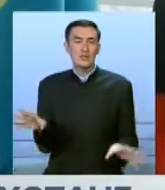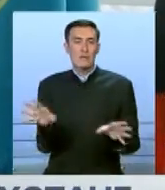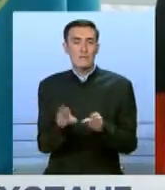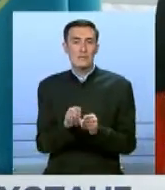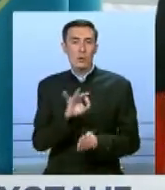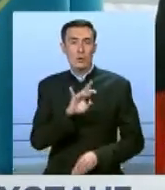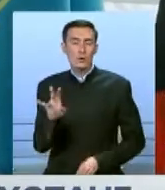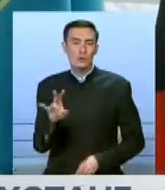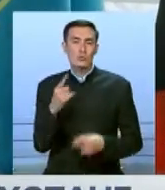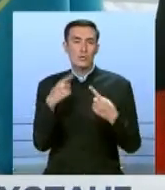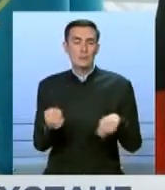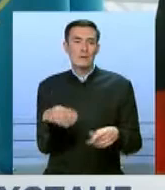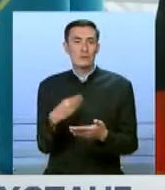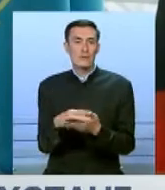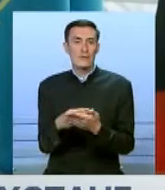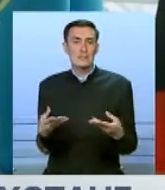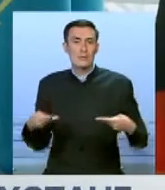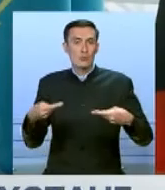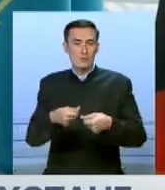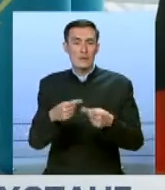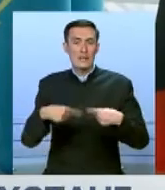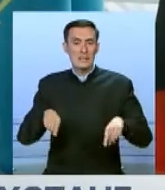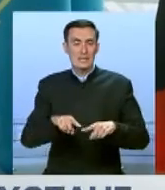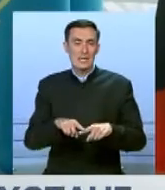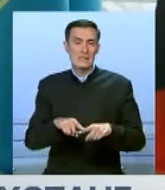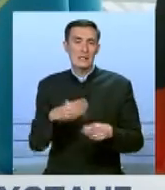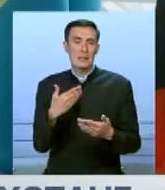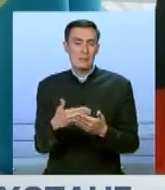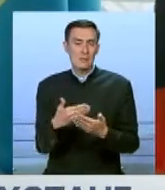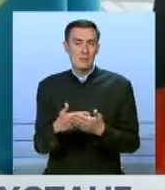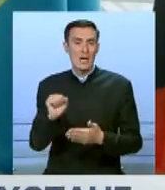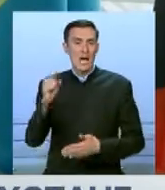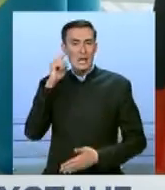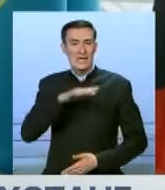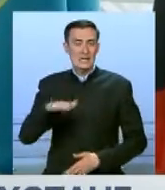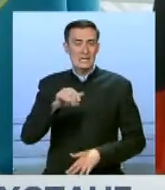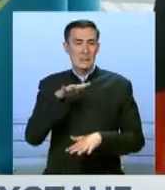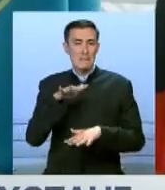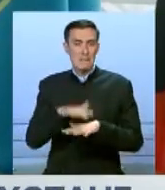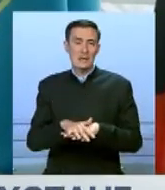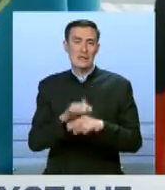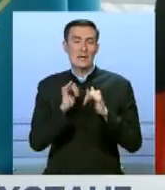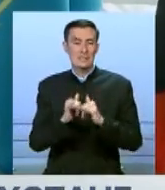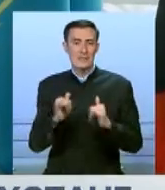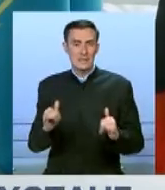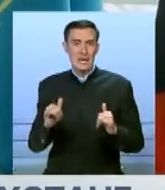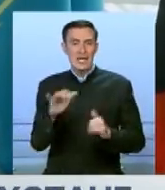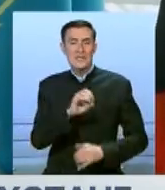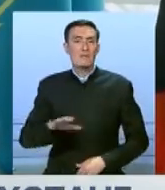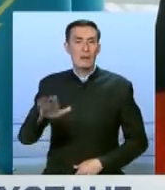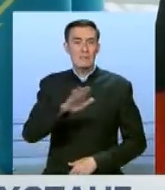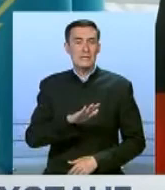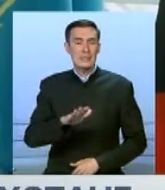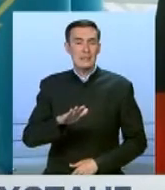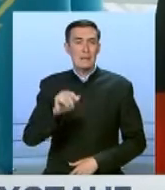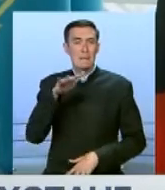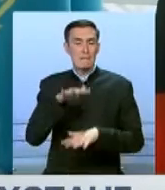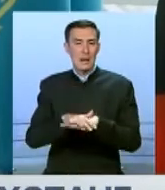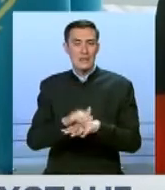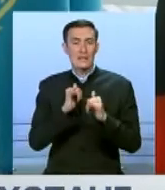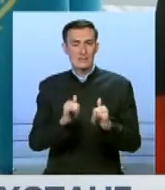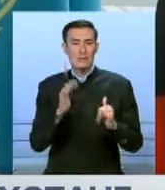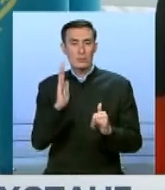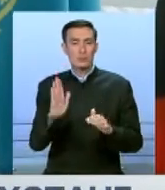с другими софинансирующими организациями, такими как Азиатский банк развития, Европейский банк реконструкции и развития,